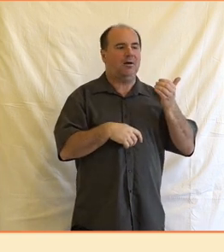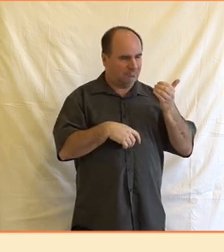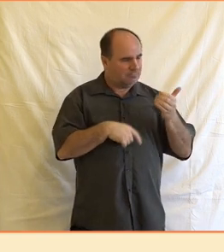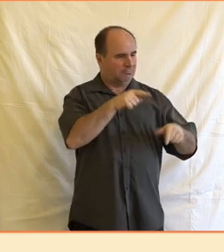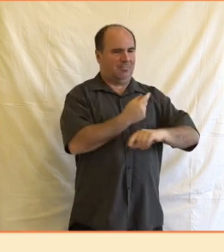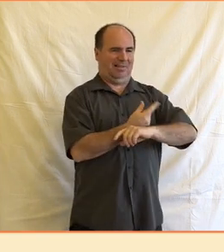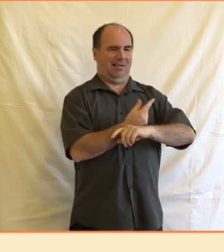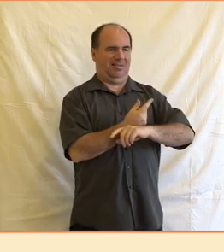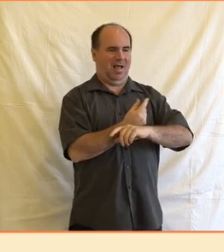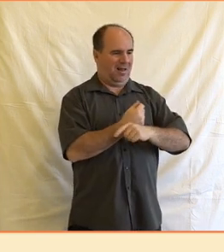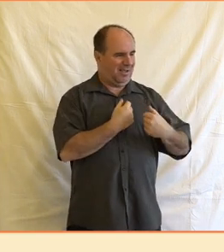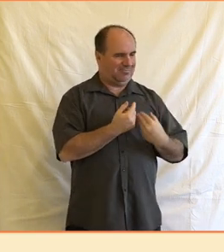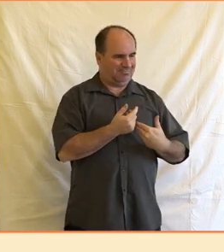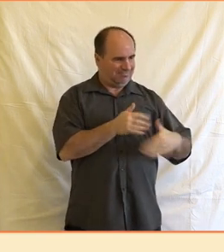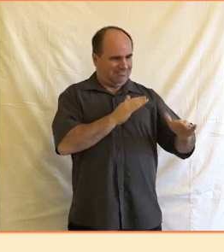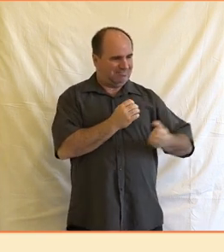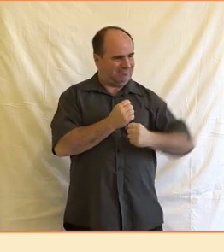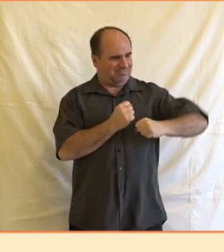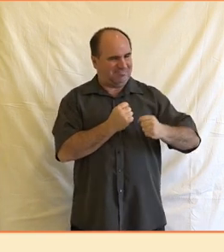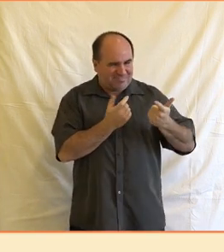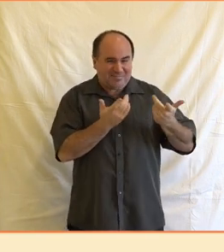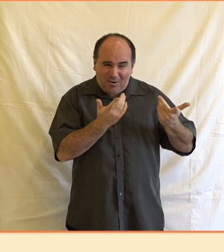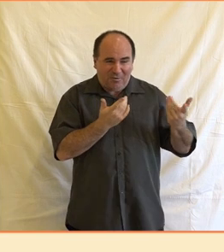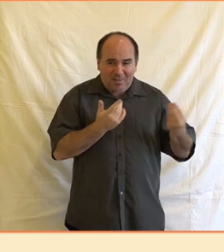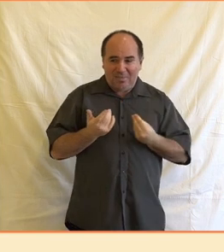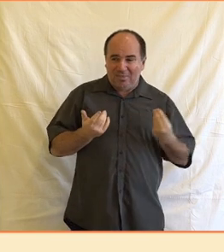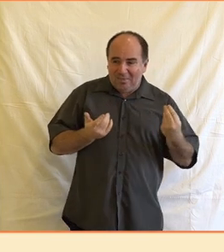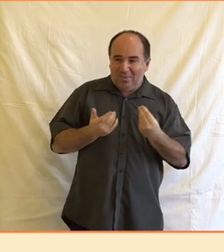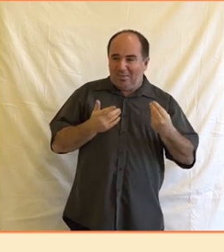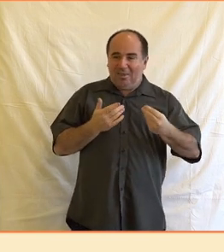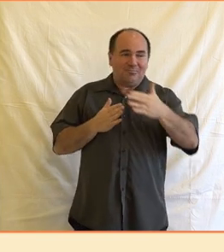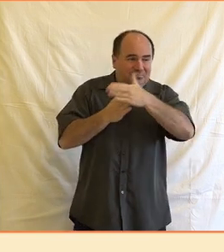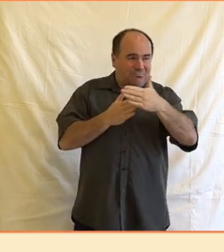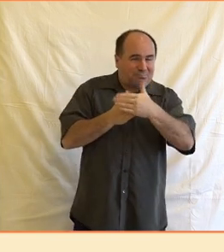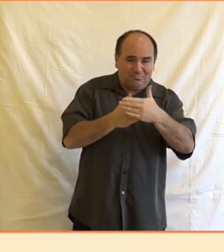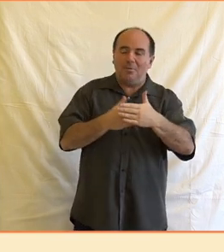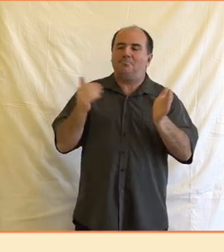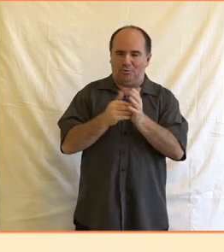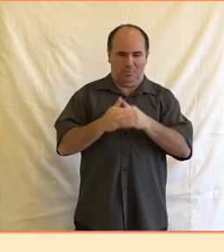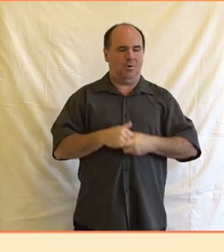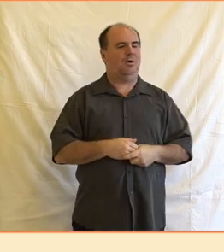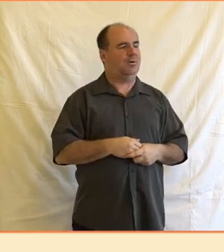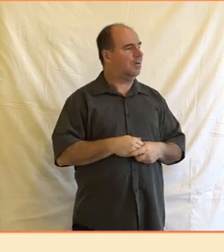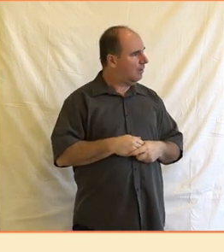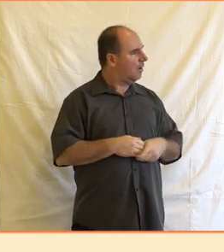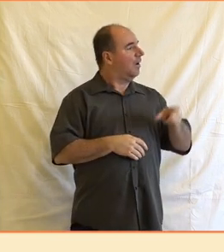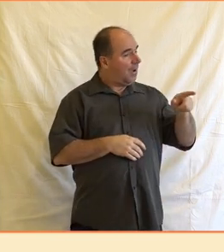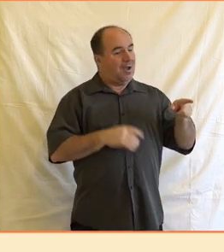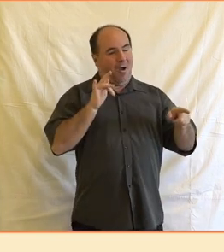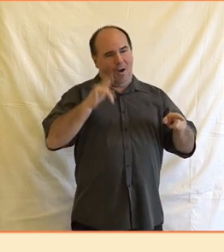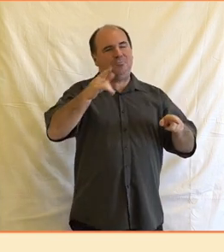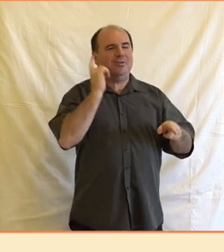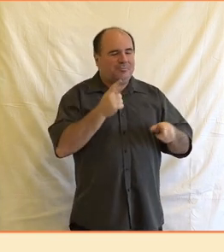Vůbec nejvíce to bylo vnímáno otázky, tedy jestli s řešením řady běžných problémů musí pomáhat někdo z rodiny, přátel a podobně,